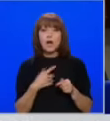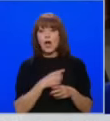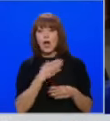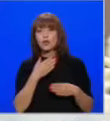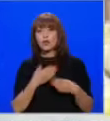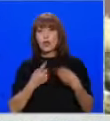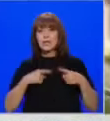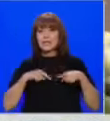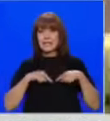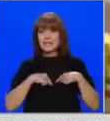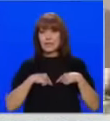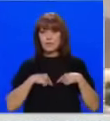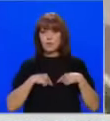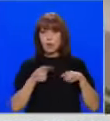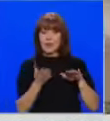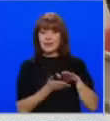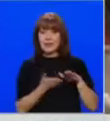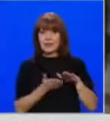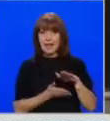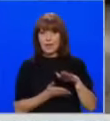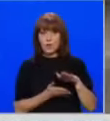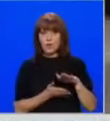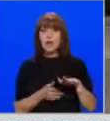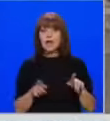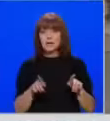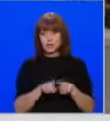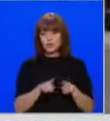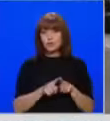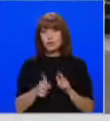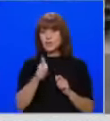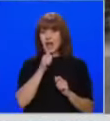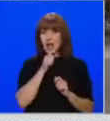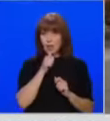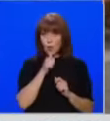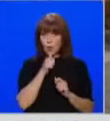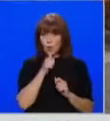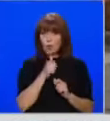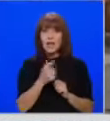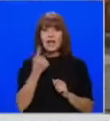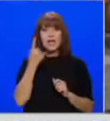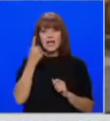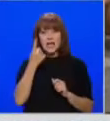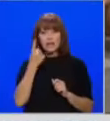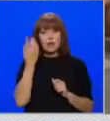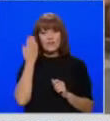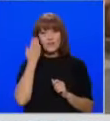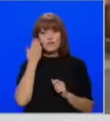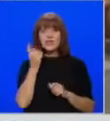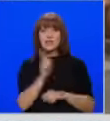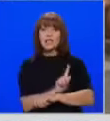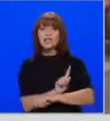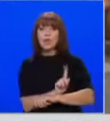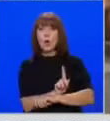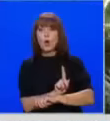досъдебно производство за управление на автомобил след употреба на алкохол и едно провинение за превишена скорост